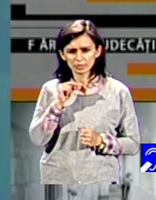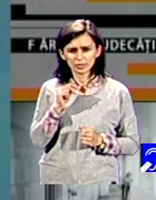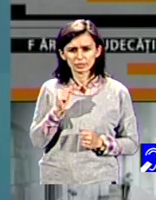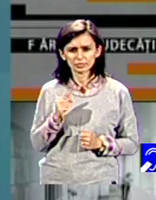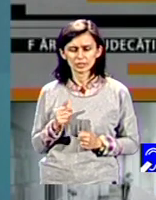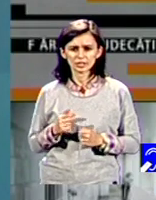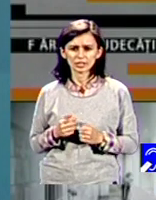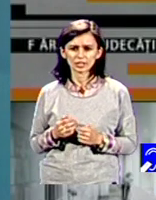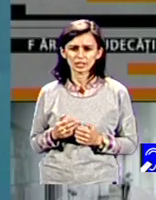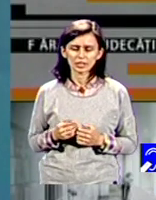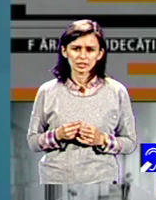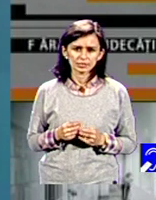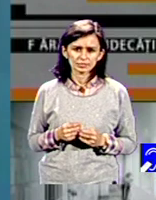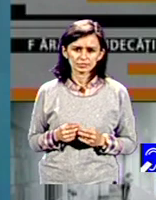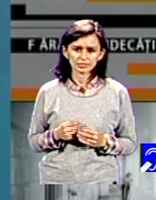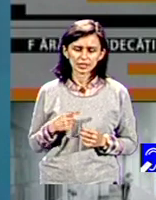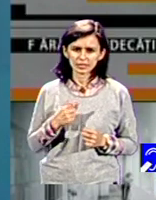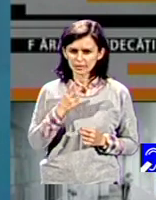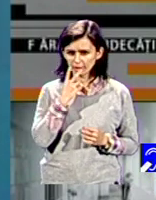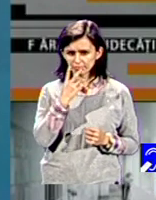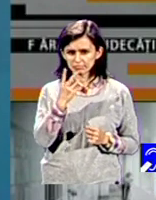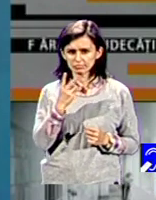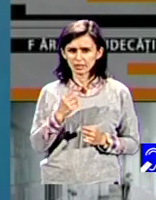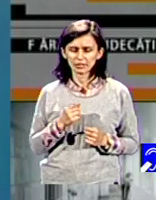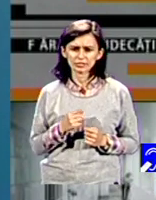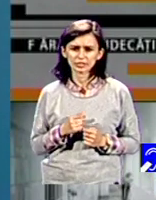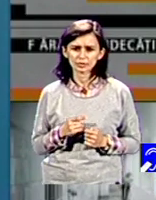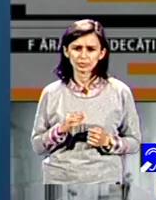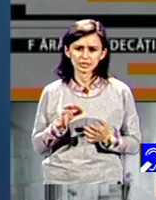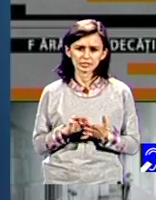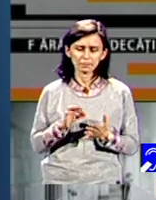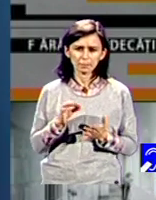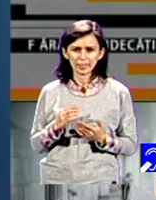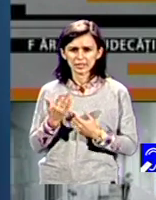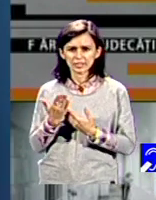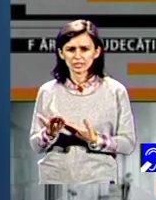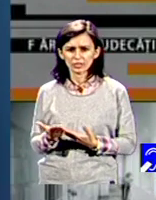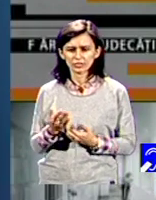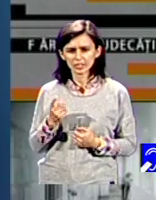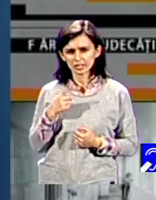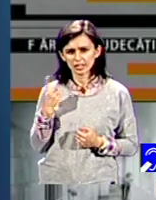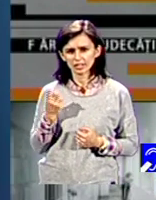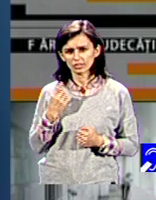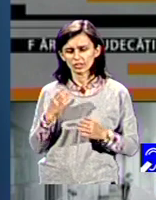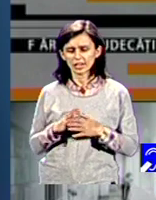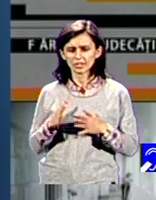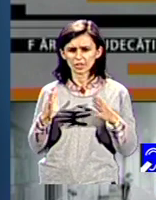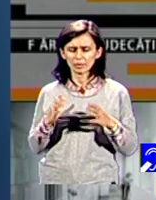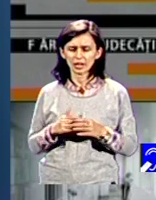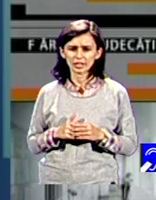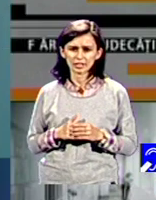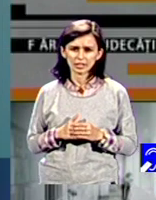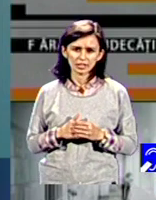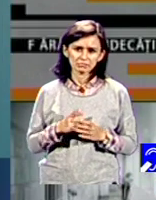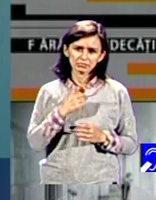e cumva mai vizibilă platforma tocmai mai prezenta oferta în orașe mai mari să spunem nu știu în